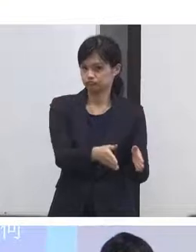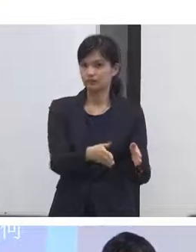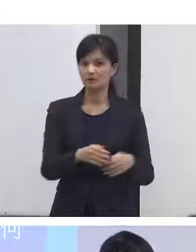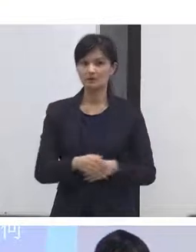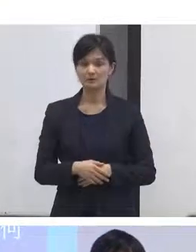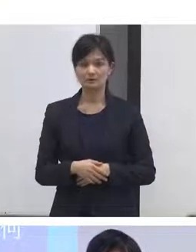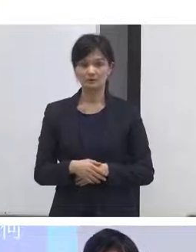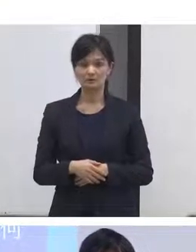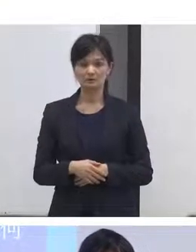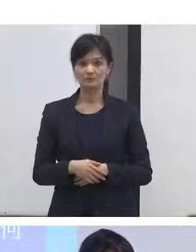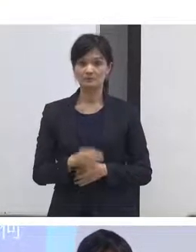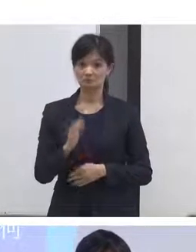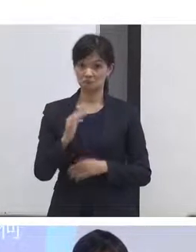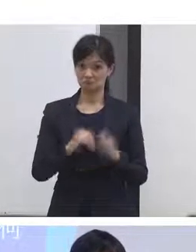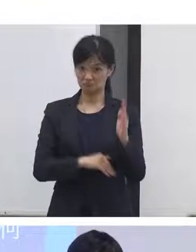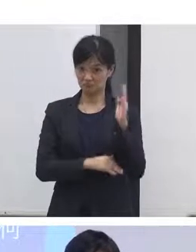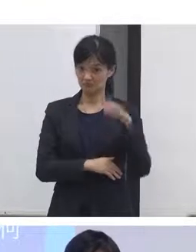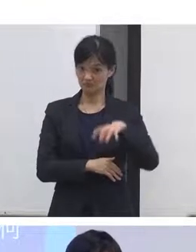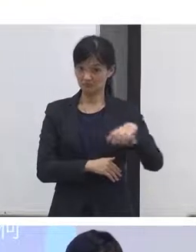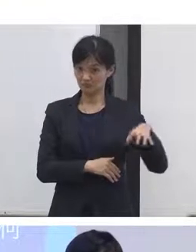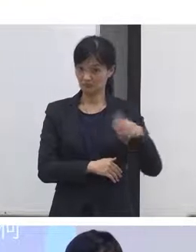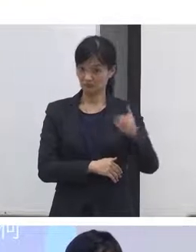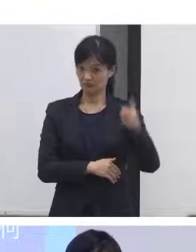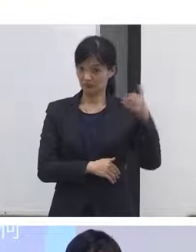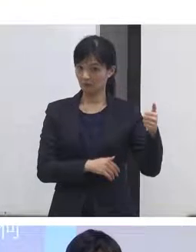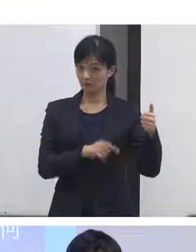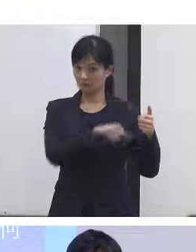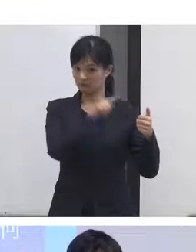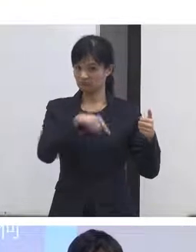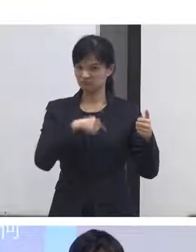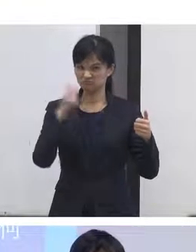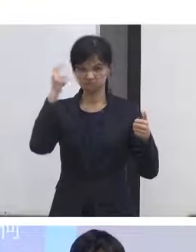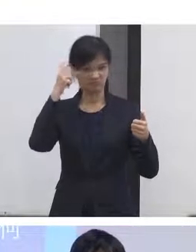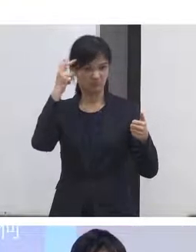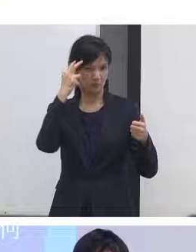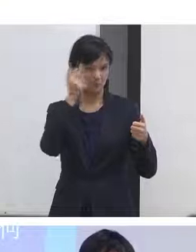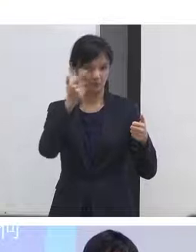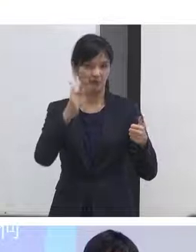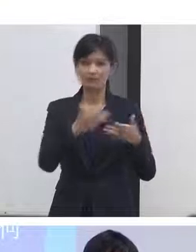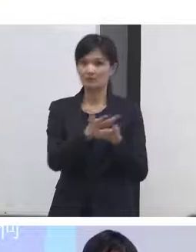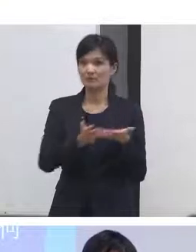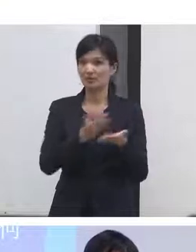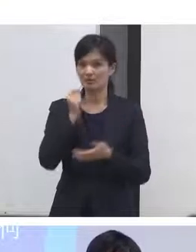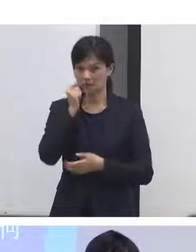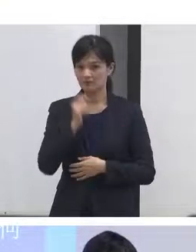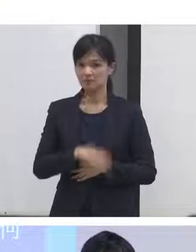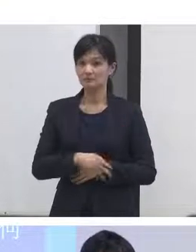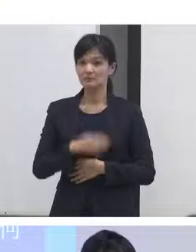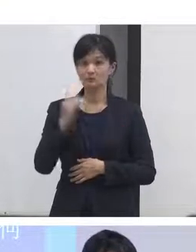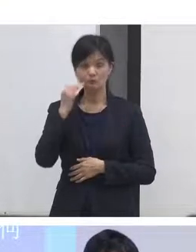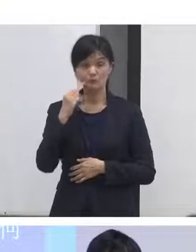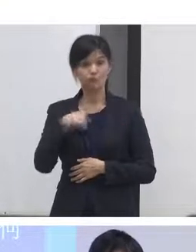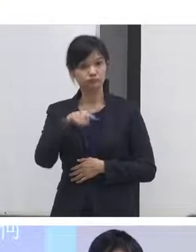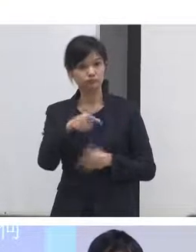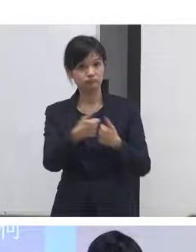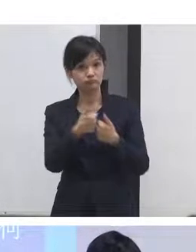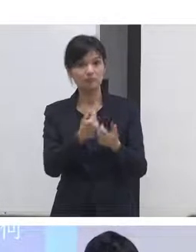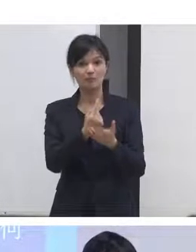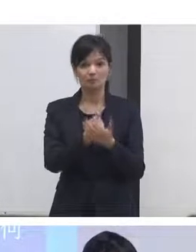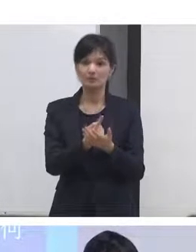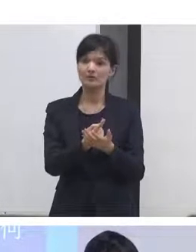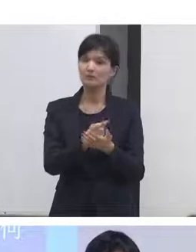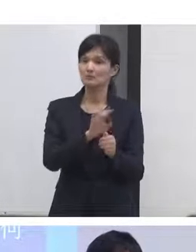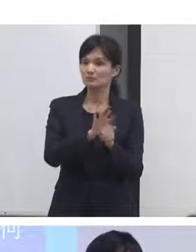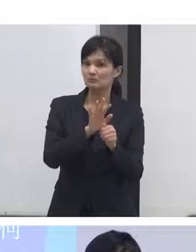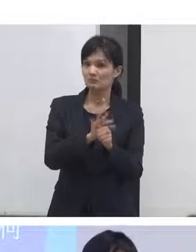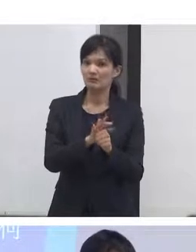说，有的机关是这个样子的时候，你就很难跟他沟通，你就甚至你说你去参与开会去做协作，你好像都是在帮他背书，而